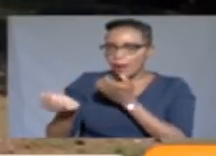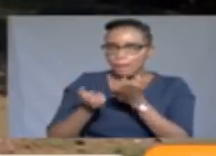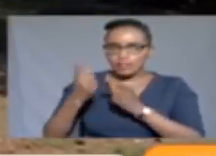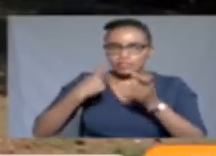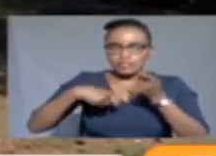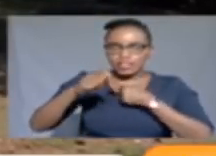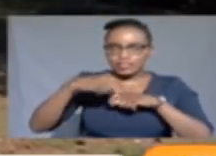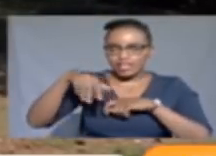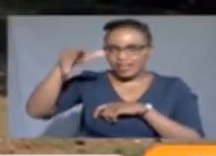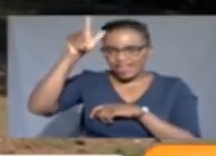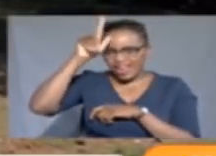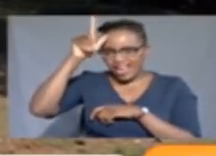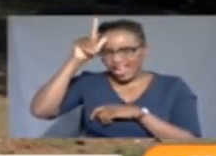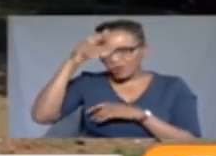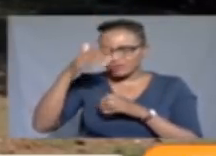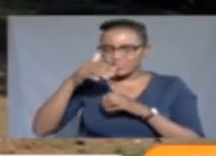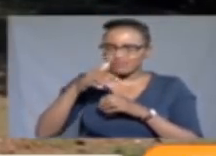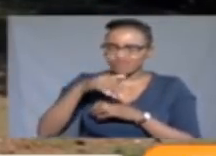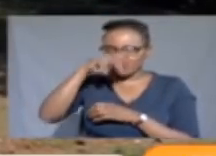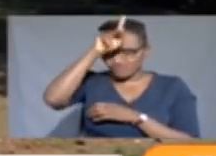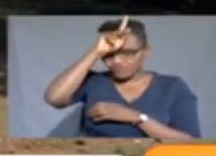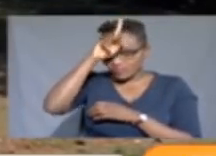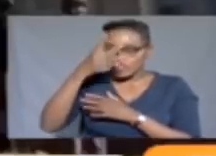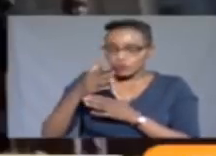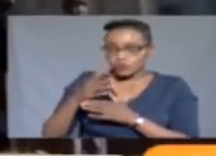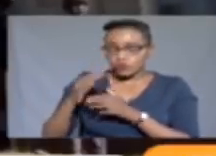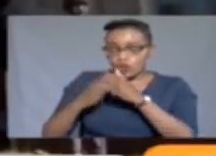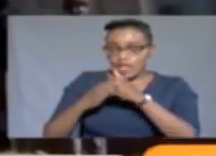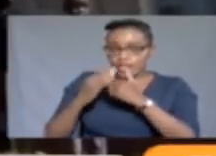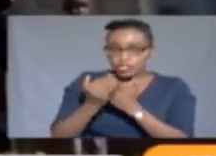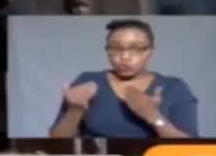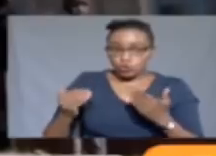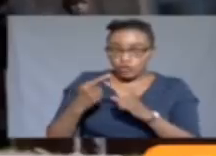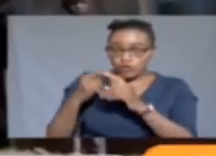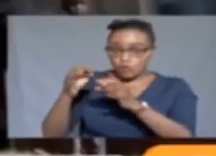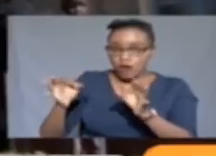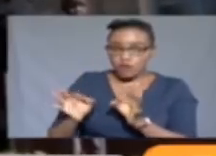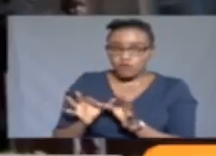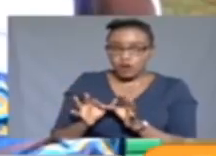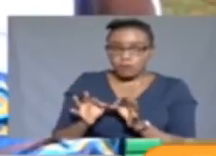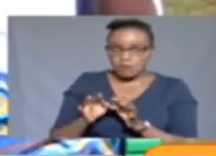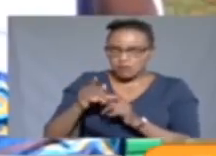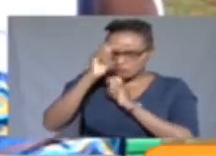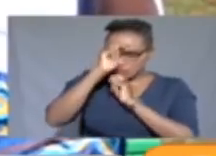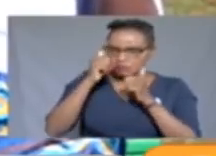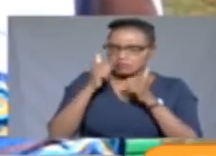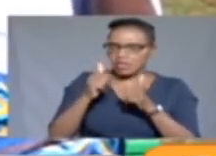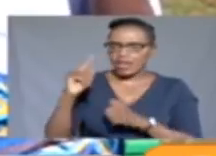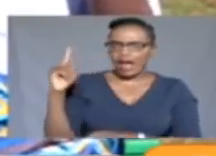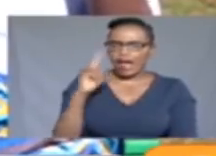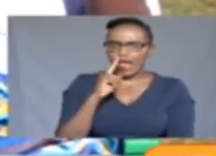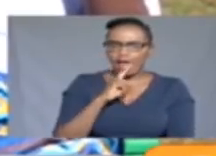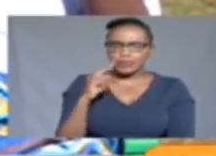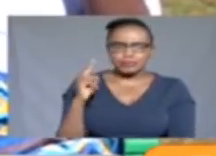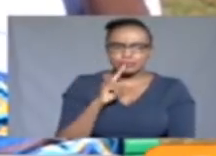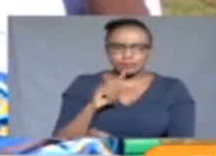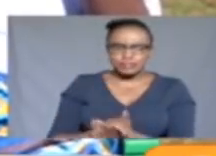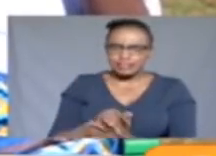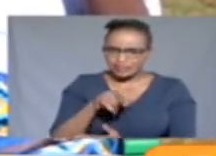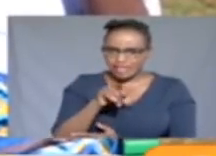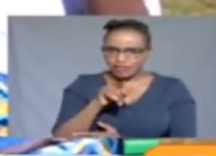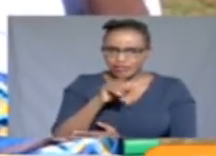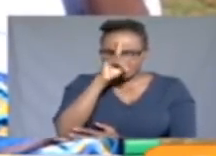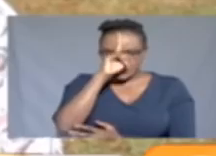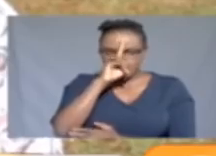uzaji mifugo ili kuwalisha watoto wake 9. Kulingana na familia, Soget ni mwenye nidhamu na mkali sana. Is very strict.